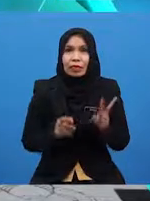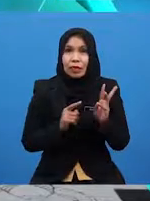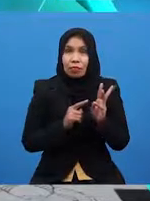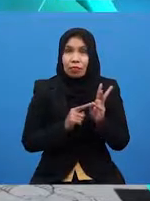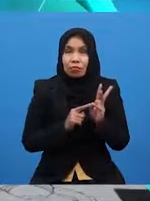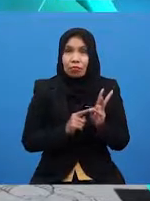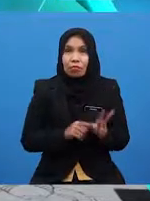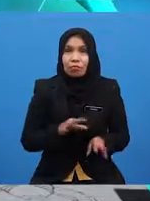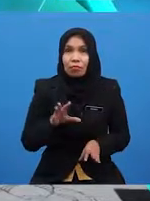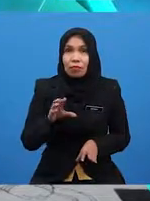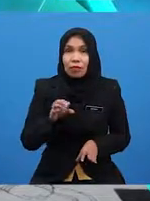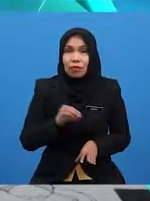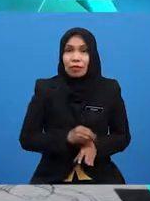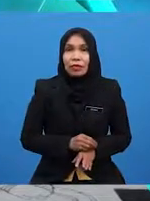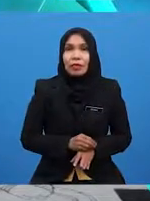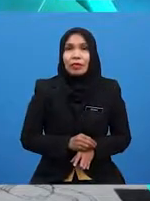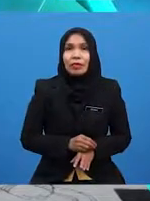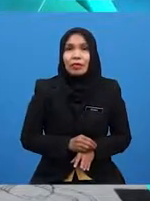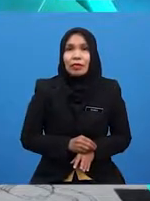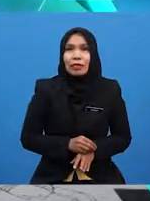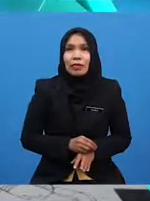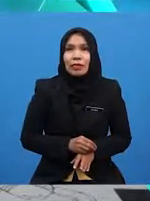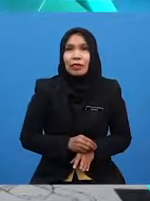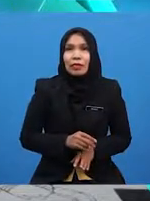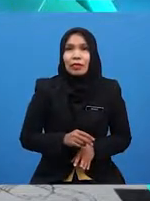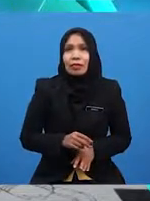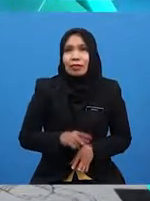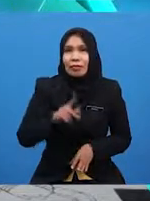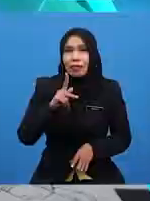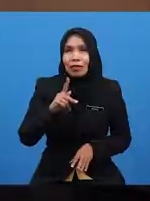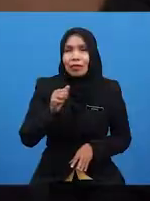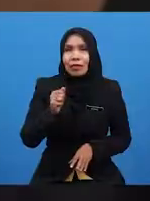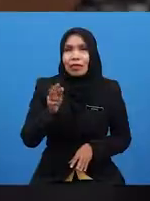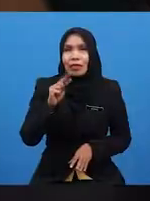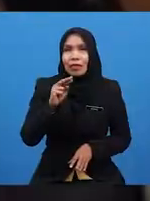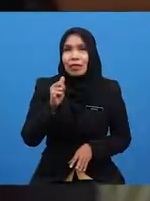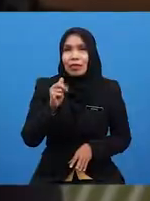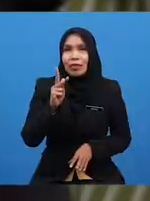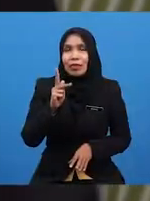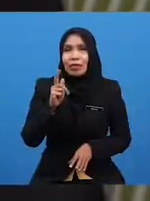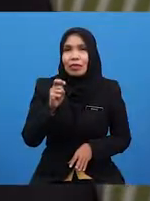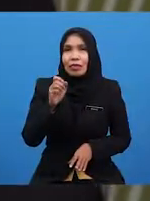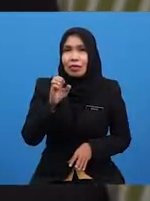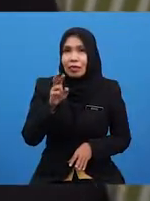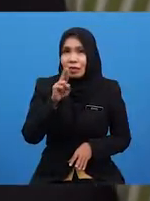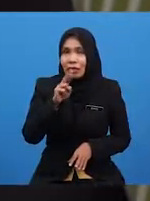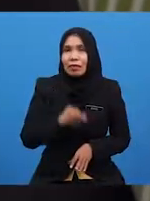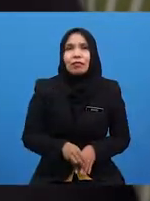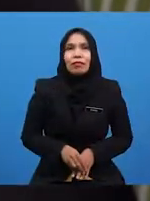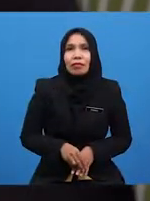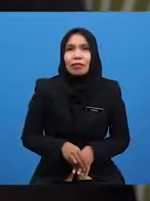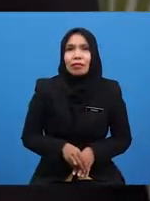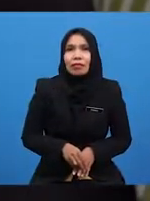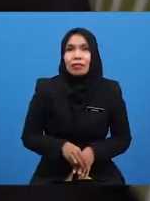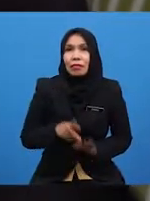Langkah enam, ambil karakter permainan dan tekankan ke dalam permukaan plastisin sehingga